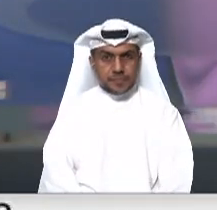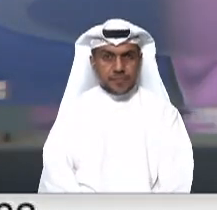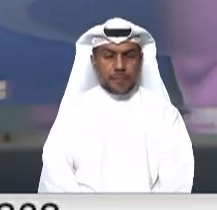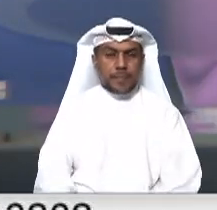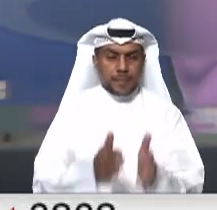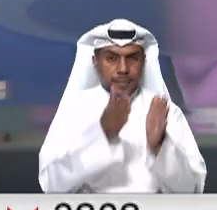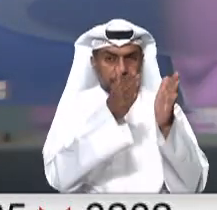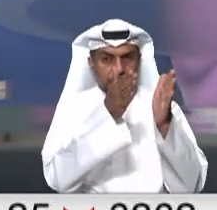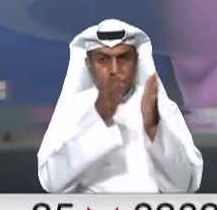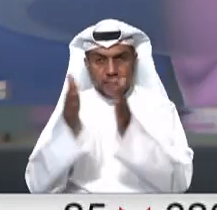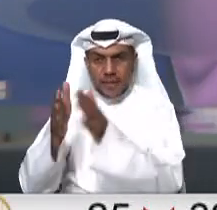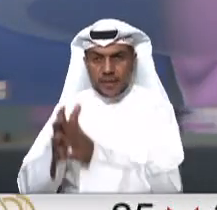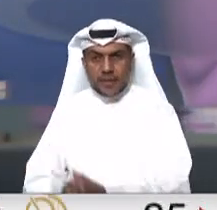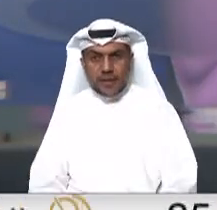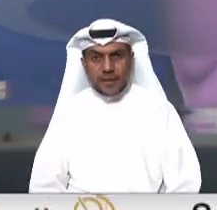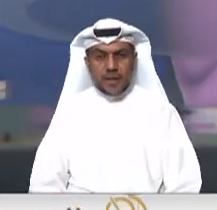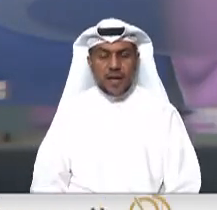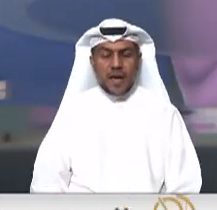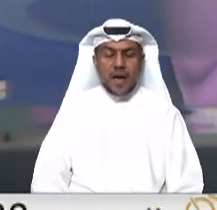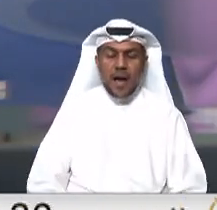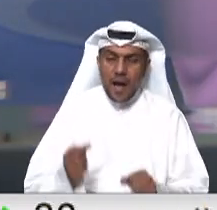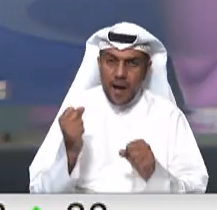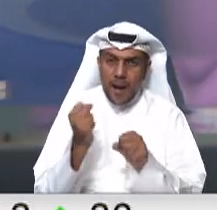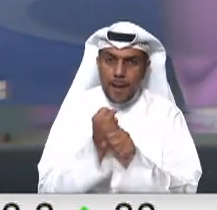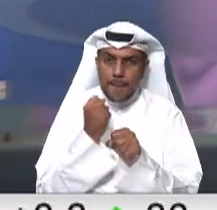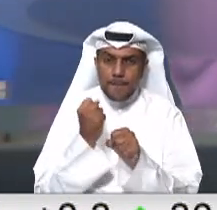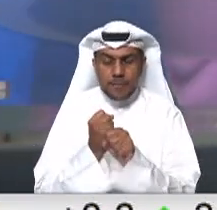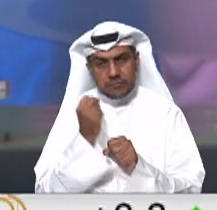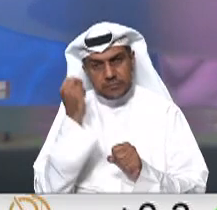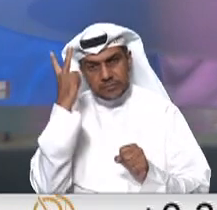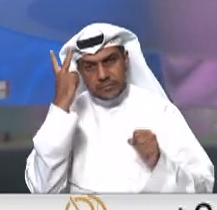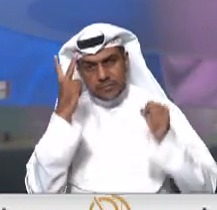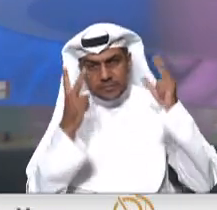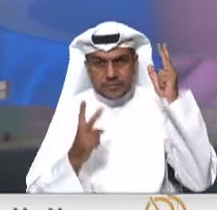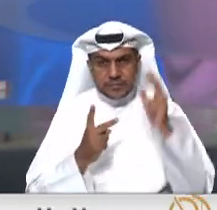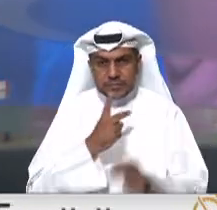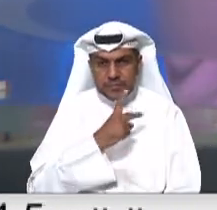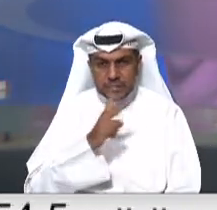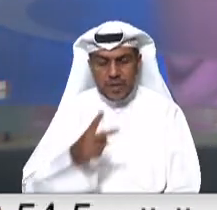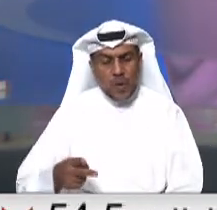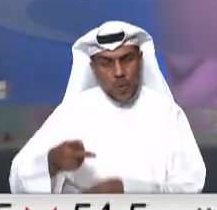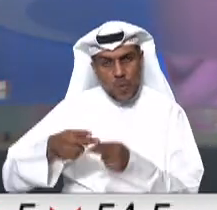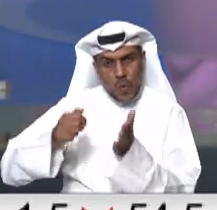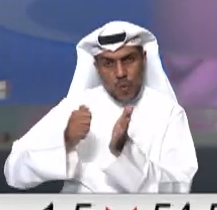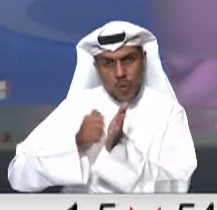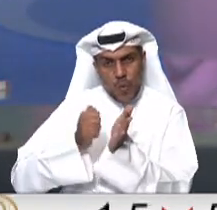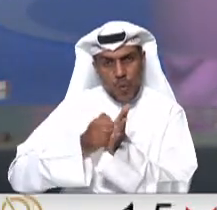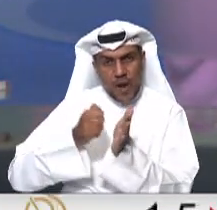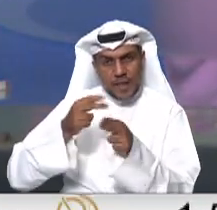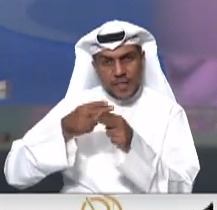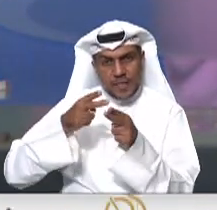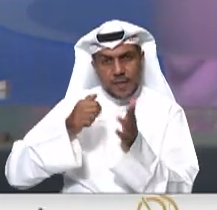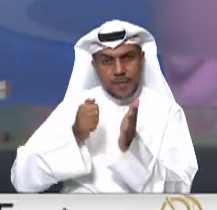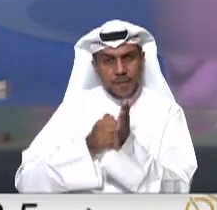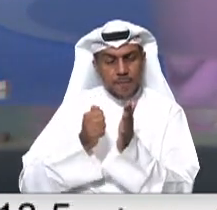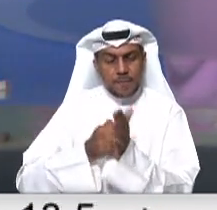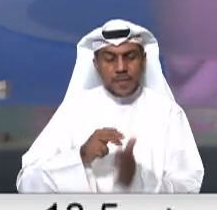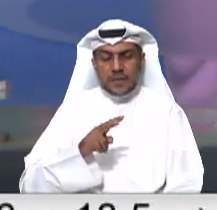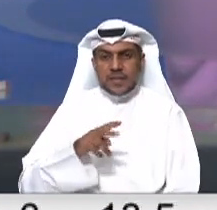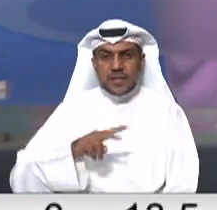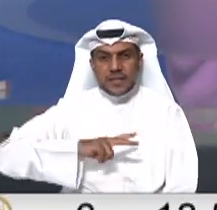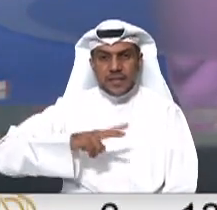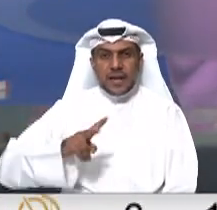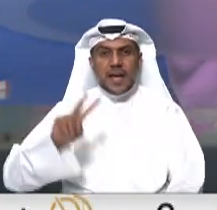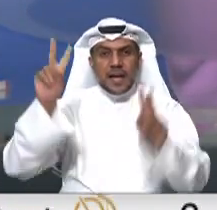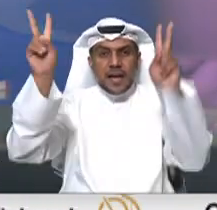تسابق الجهات الحكومية المعنية الزمن في سبيل إنجاز المشاريع الإسكانية في مختلف محافظات البلاد وتنفيذ وإيصال التيار الكهربائي